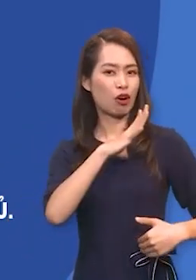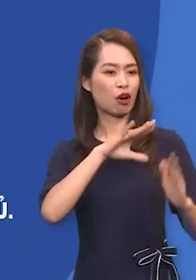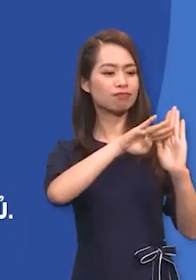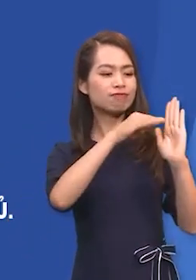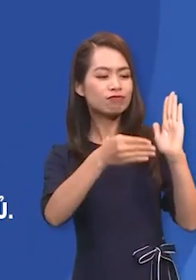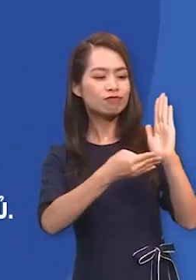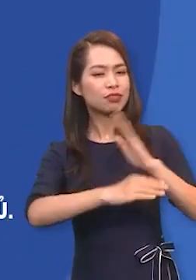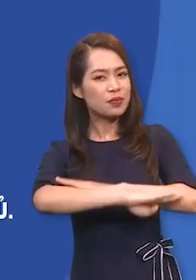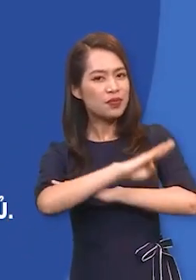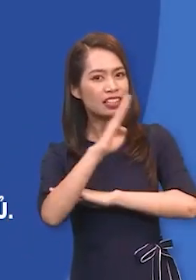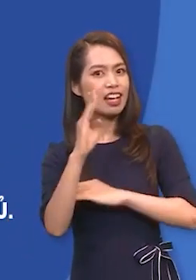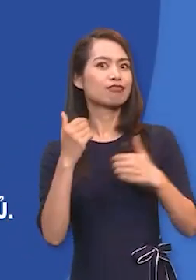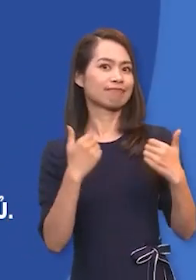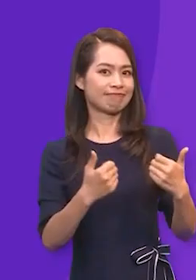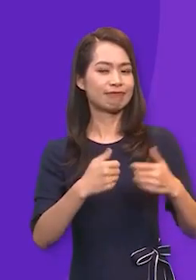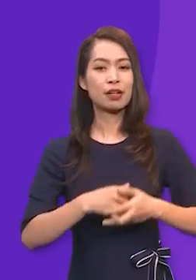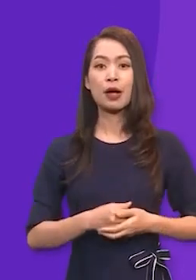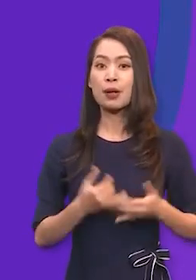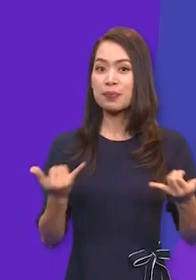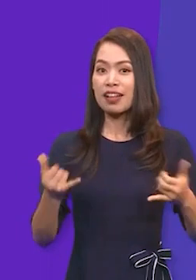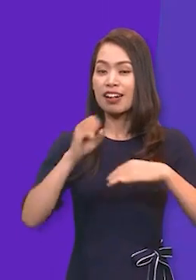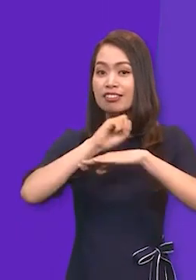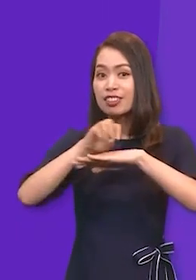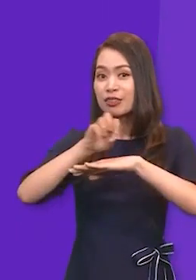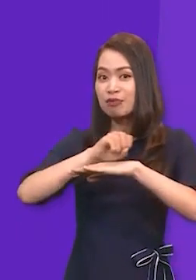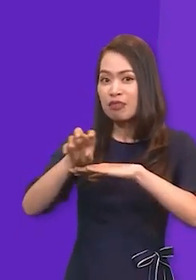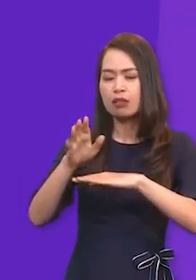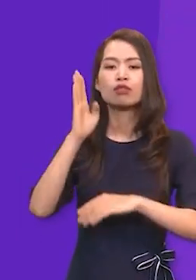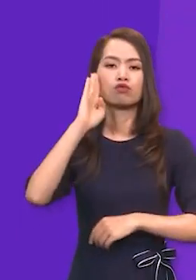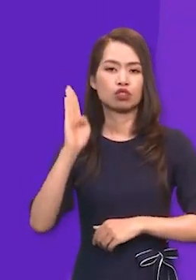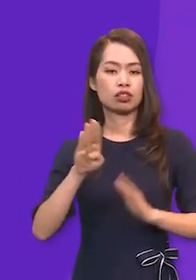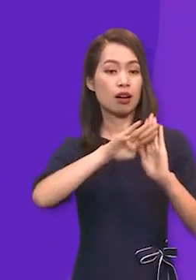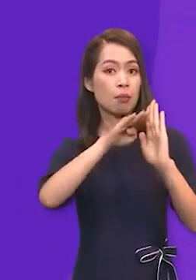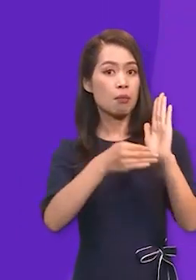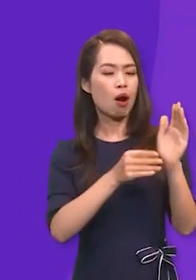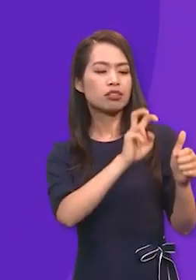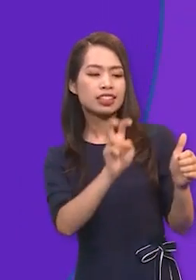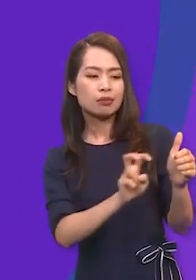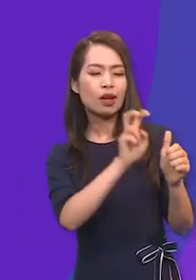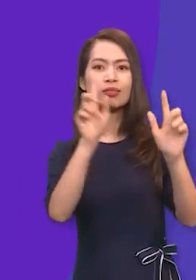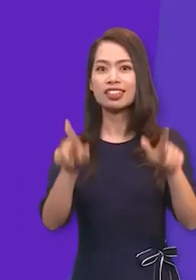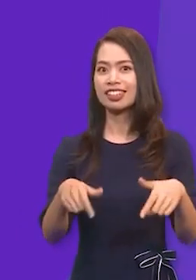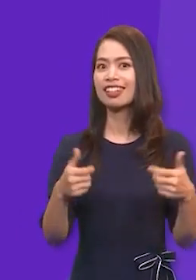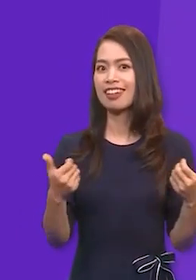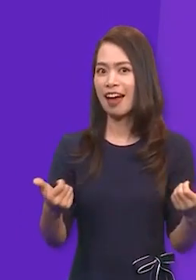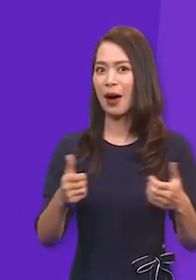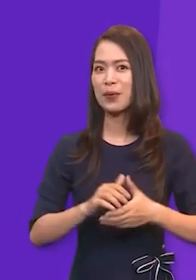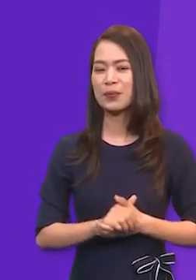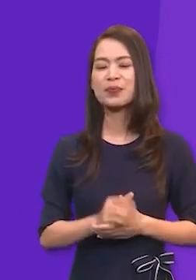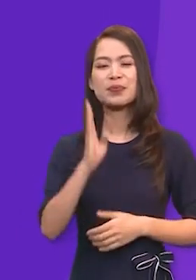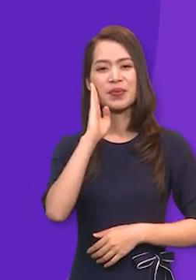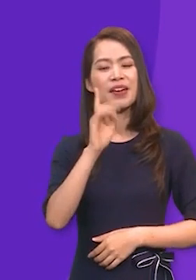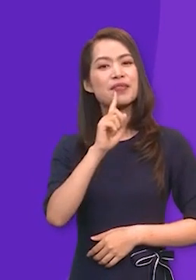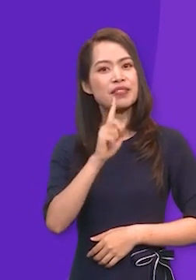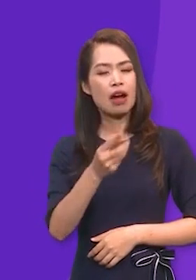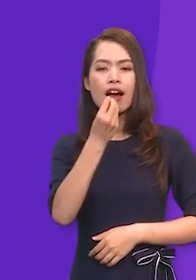và giúp bào thai phát triển một cách tối ưu nhất. Sau đây là một số lời khuyên về chăm sóc phụ nữ mang thai trong mùa dịch Covid-19.